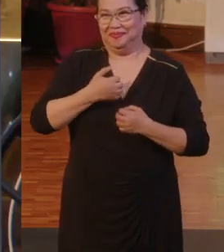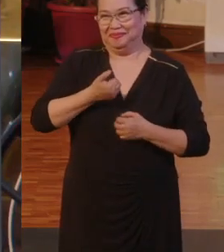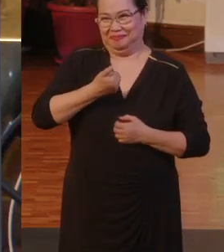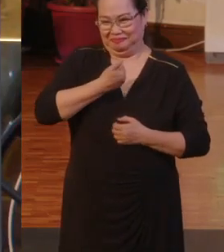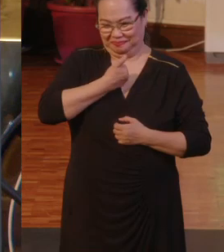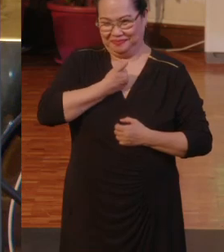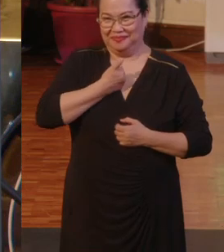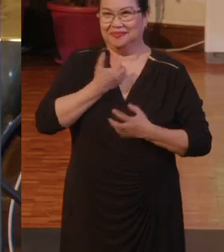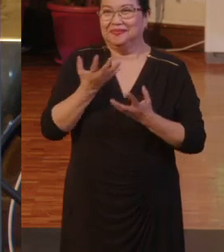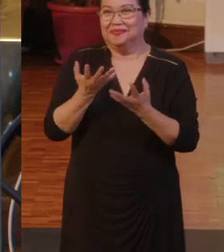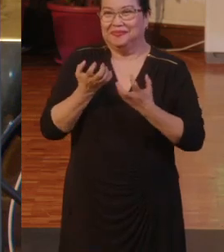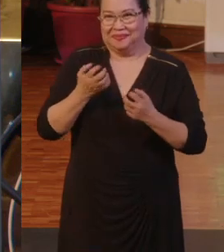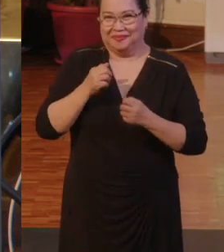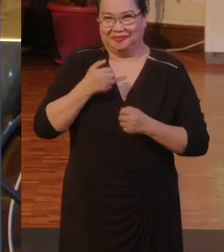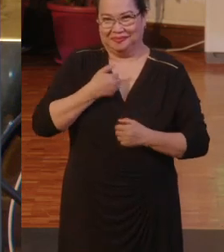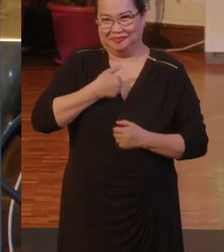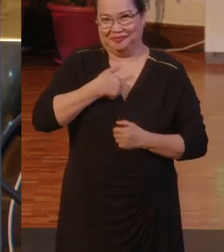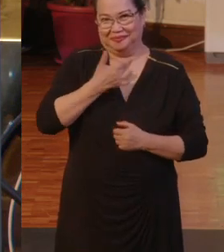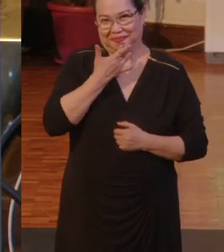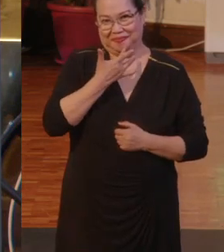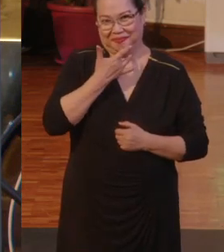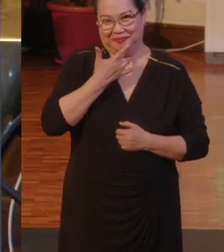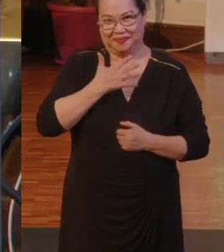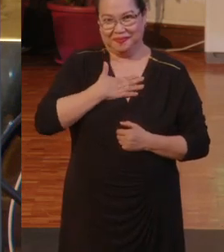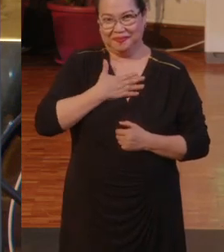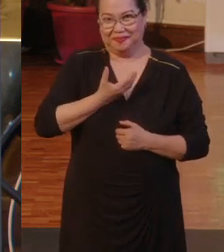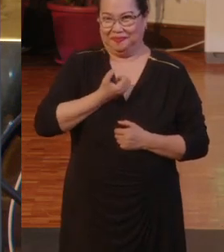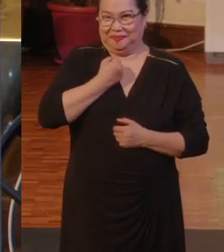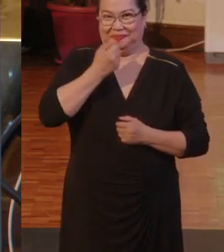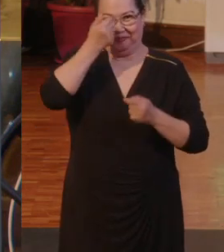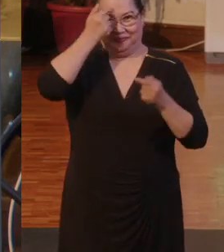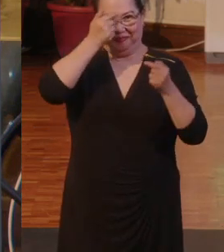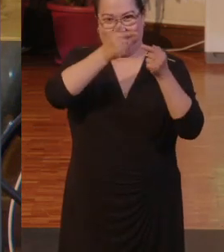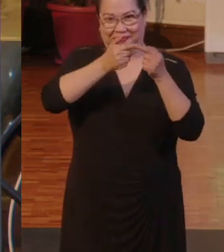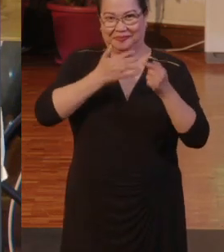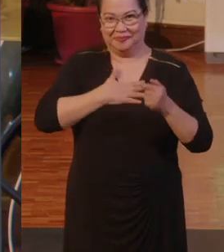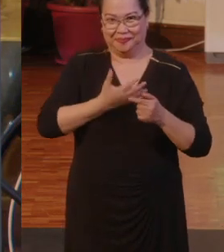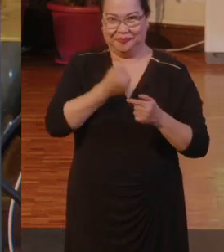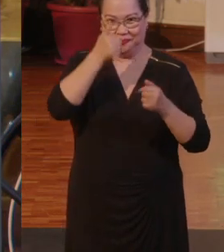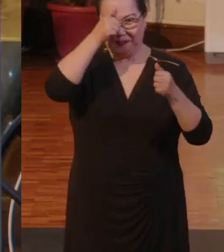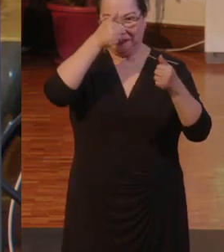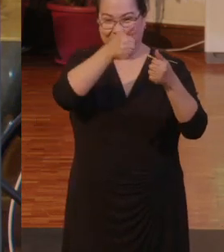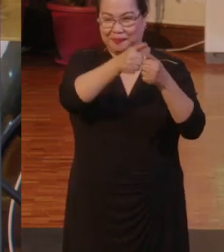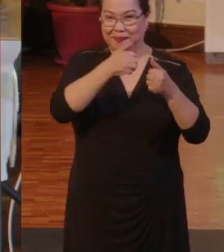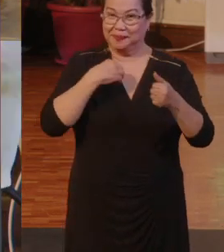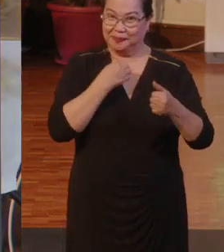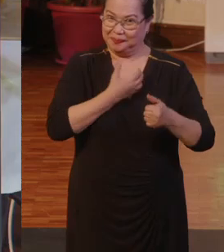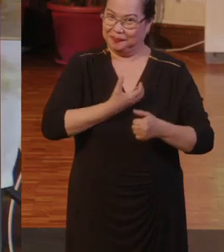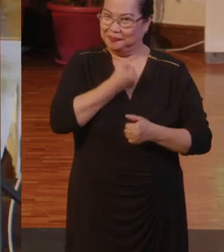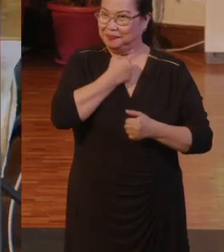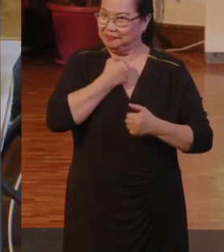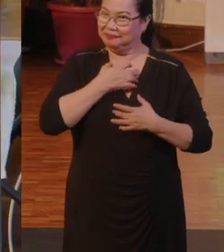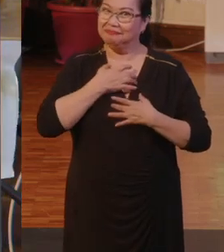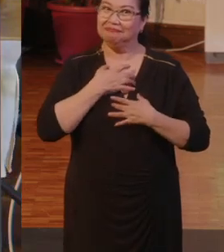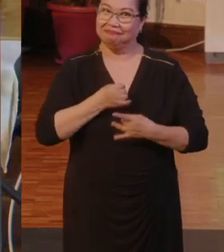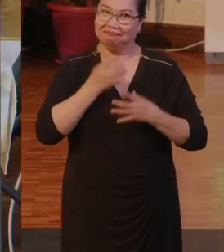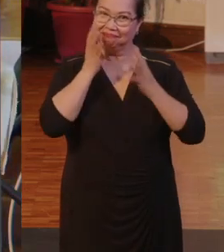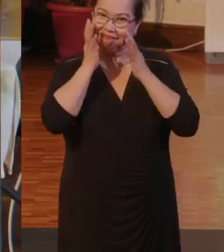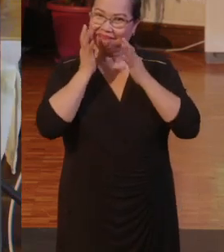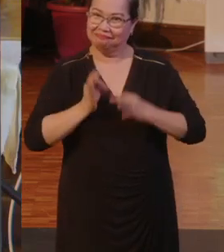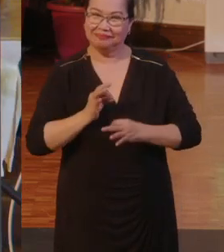papasalamatan ka pa rin namin. At napakaganda nga nung inawat kanina ng mga ating mga singers. Salamat na lang